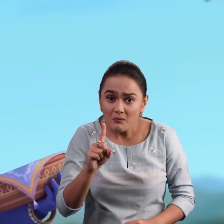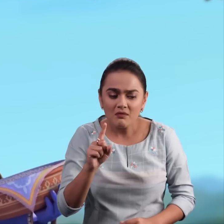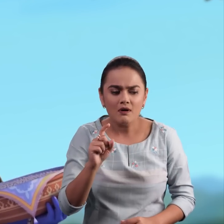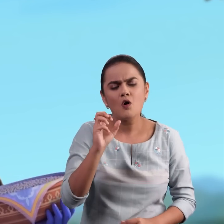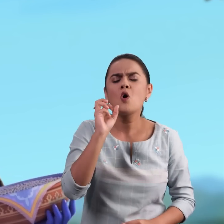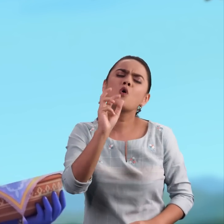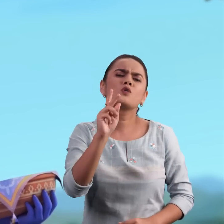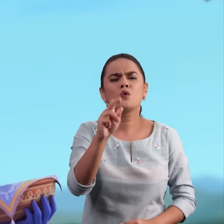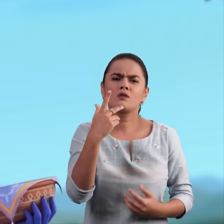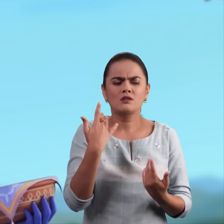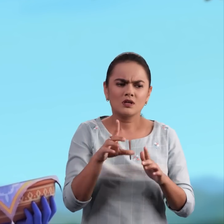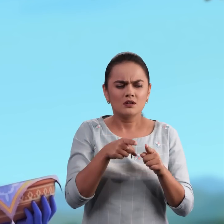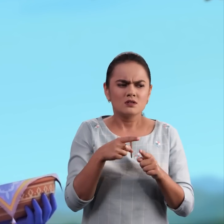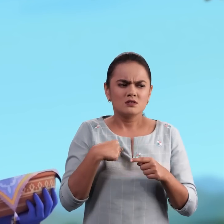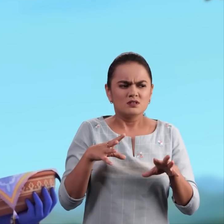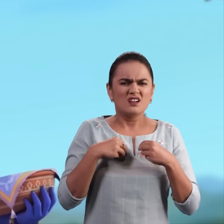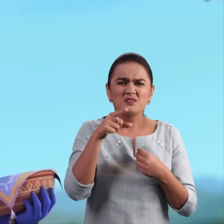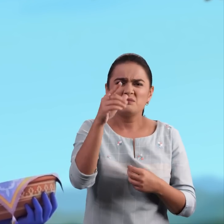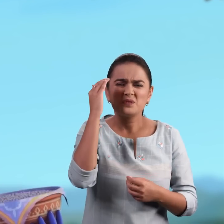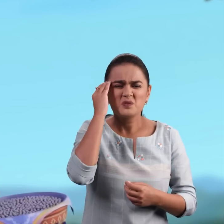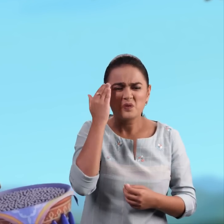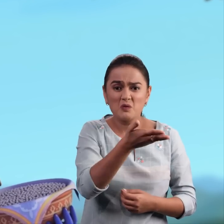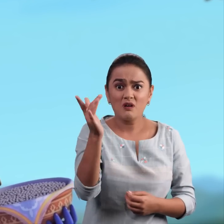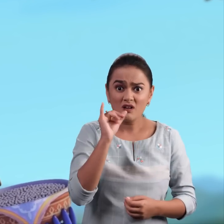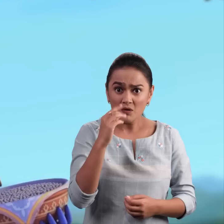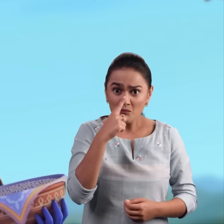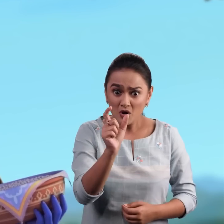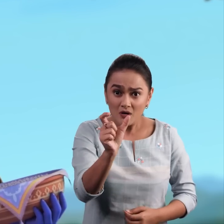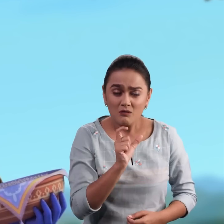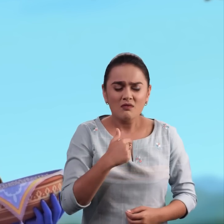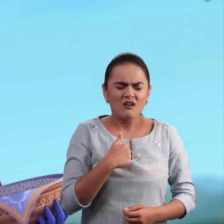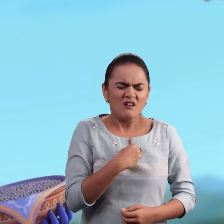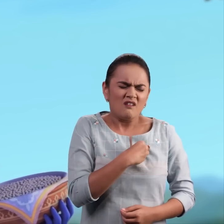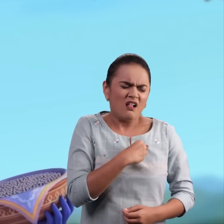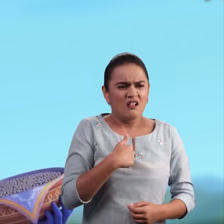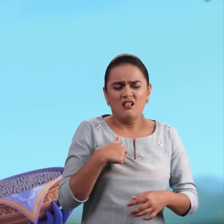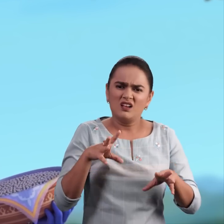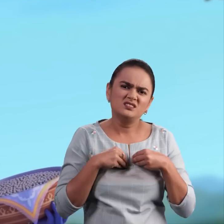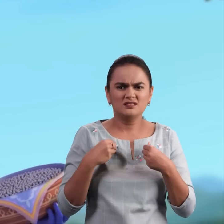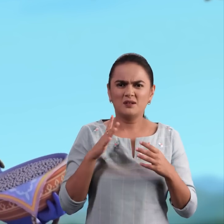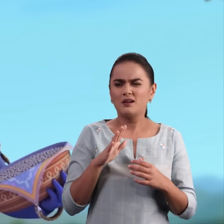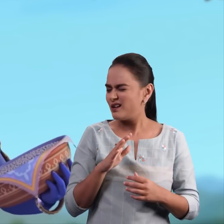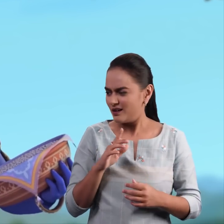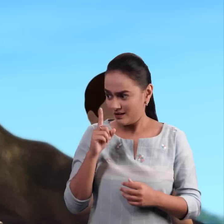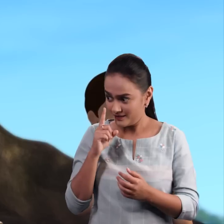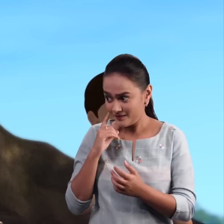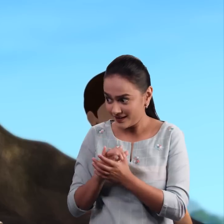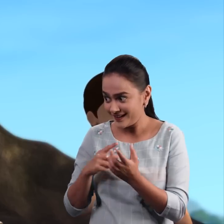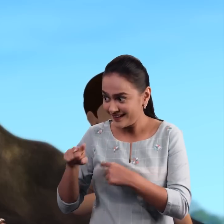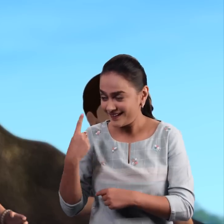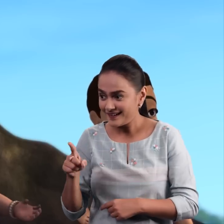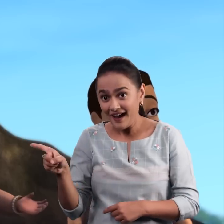माताएं? अच्छा, तब बात अलग है। तुम तो जानती ही हो, माताओं का नाम सुनकर मैं पिघल जाता हूँ, है ना